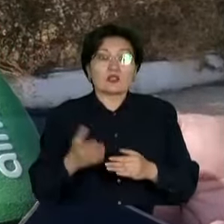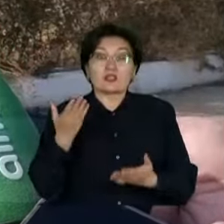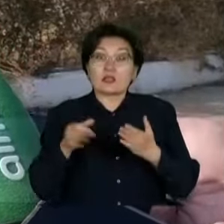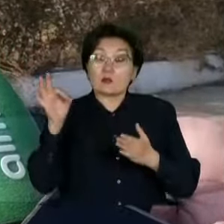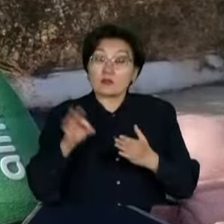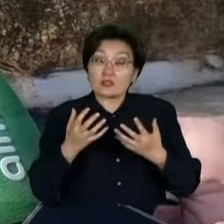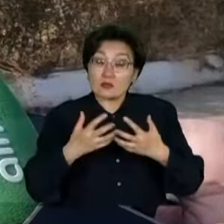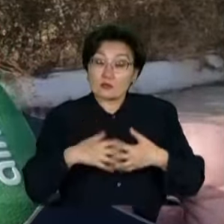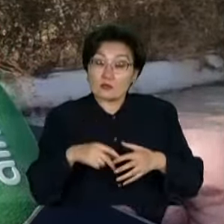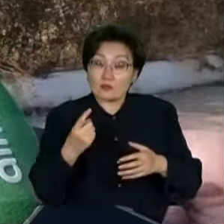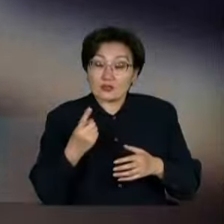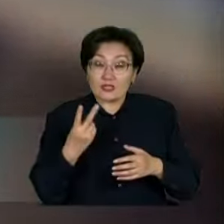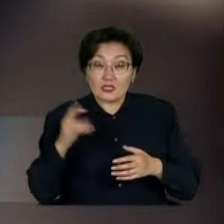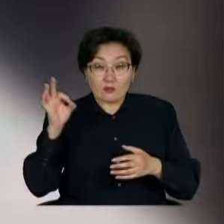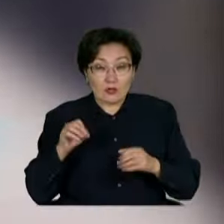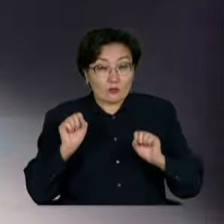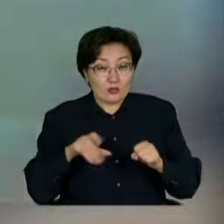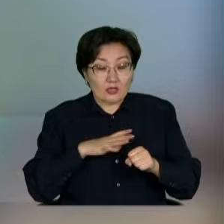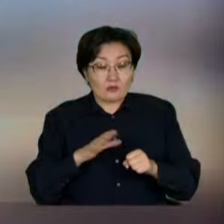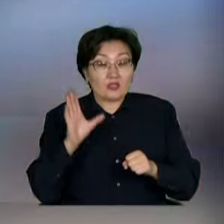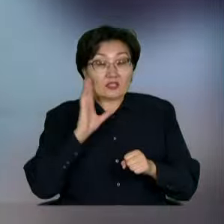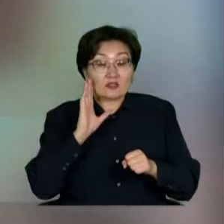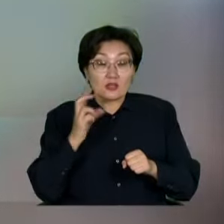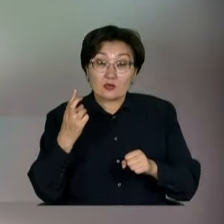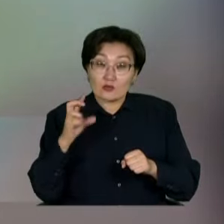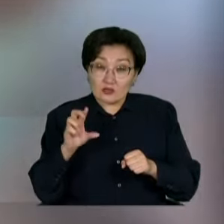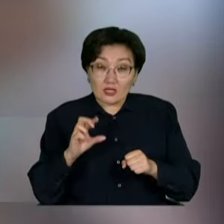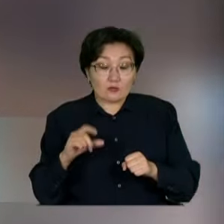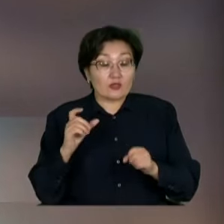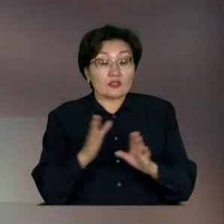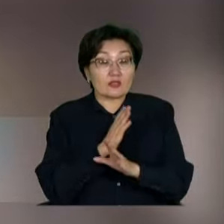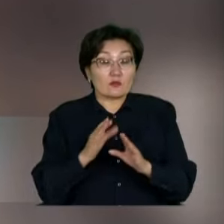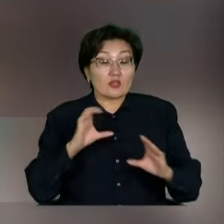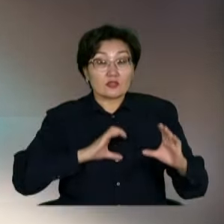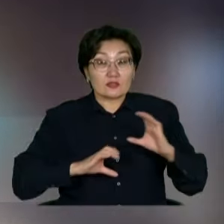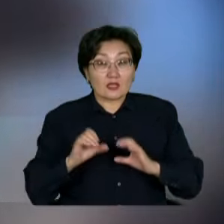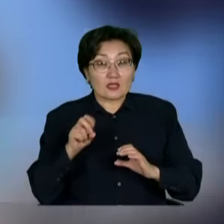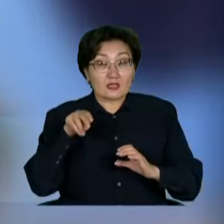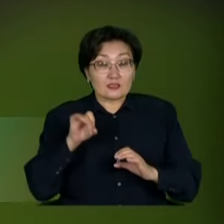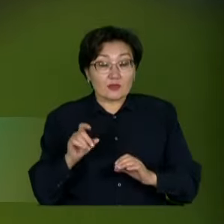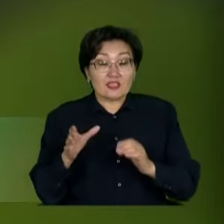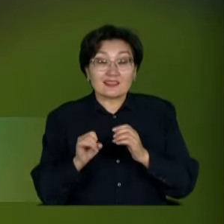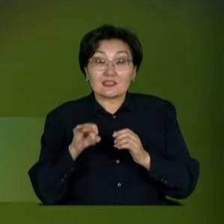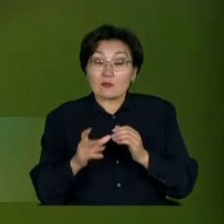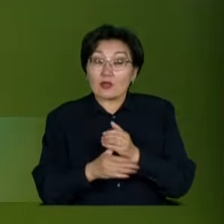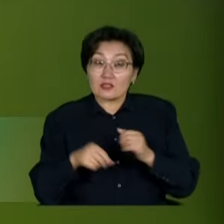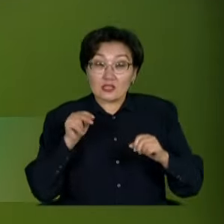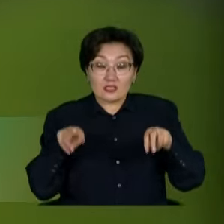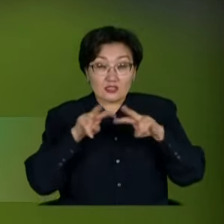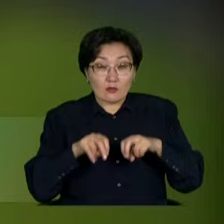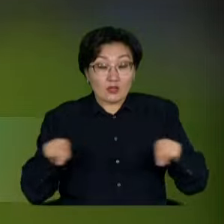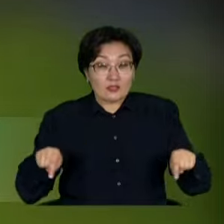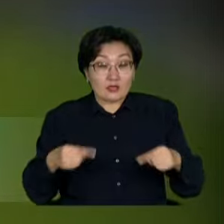есептегенде 1-2 пайыз болуы мүмкін. Гидробиология және экология институтымен Каспий итбалығын зерттеу және оңалту орталығынан